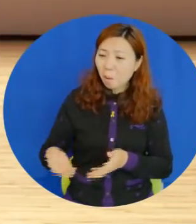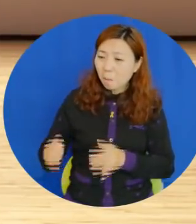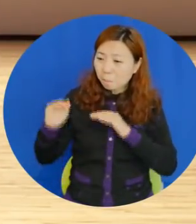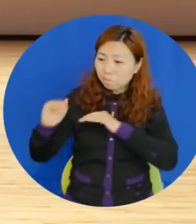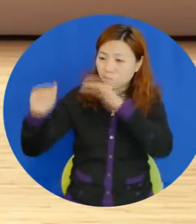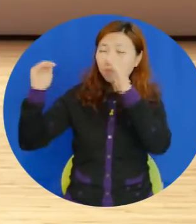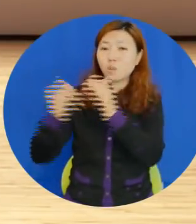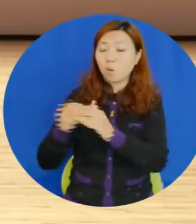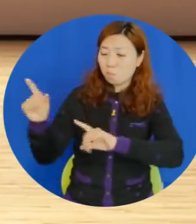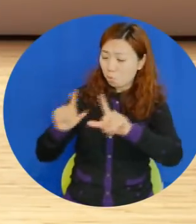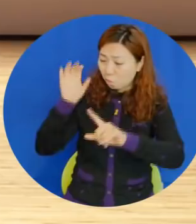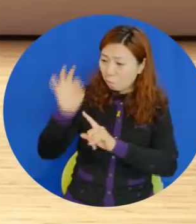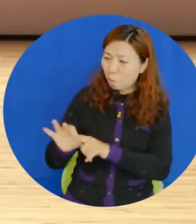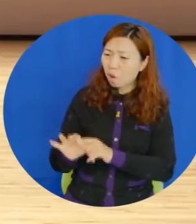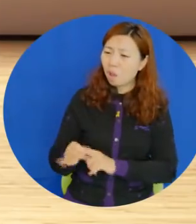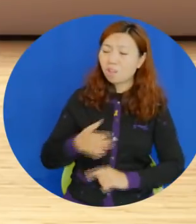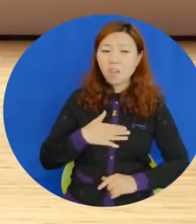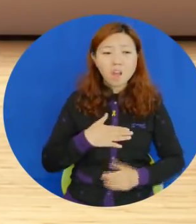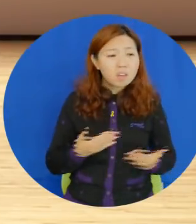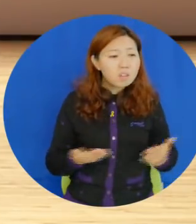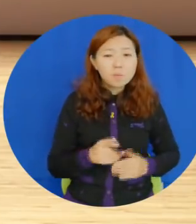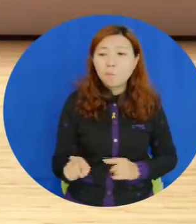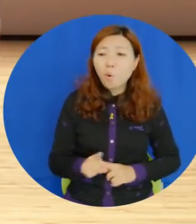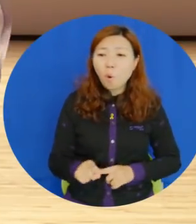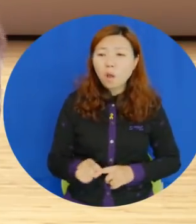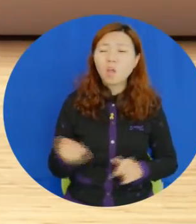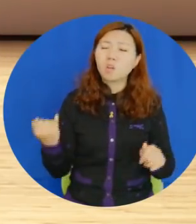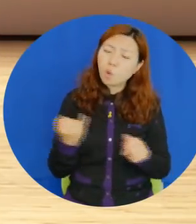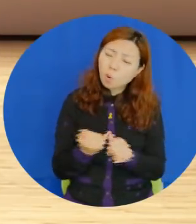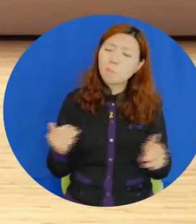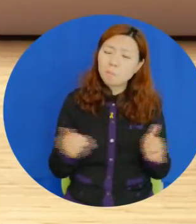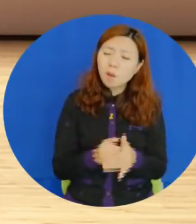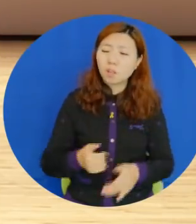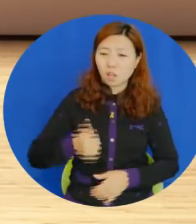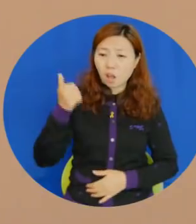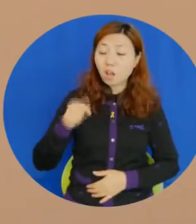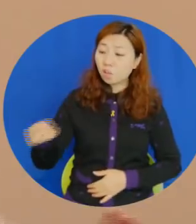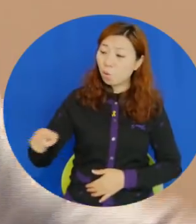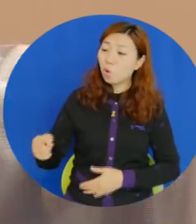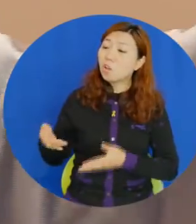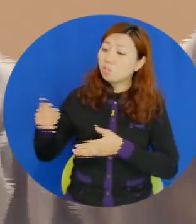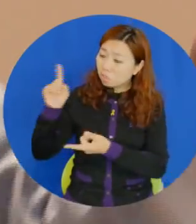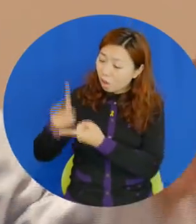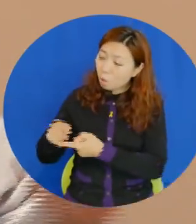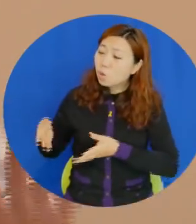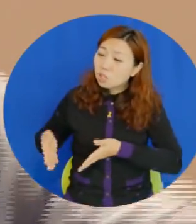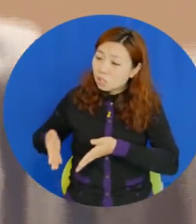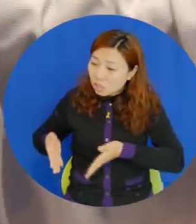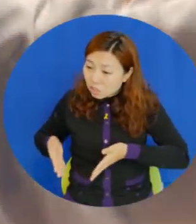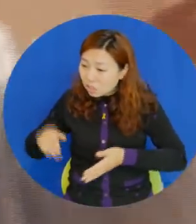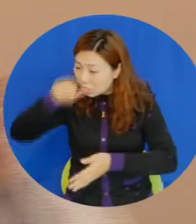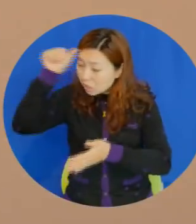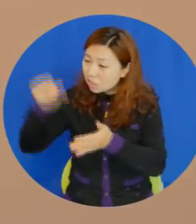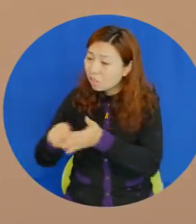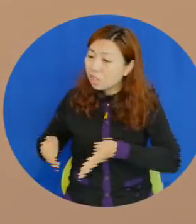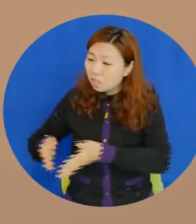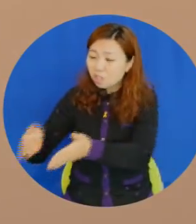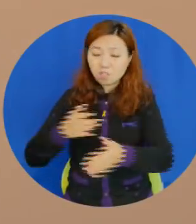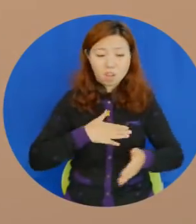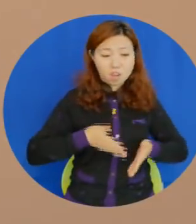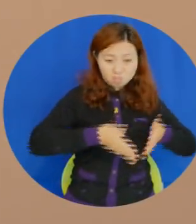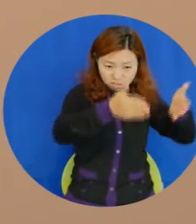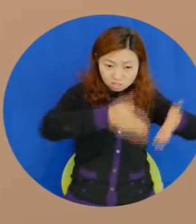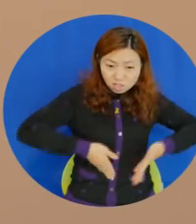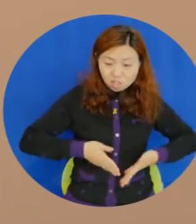이러는 거 보면 내가 뭐 했노 이제까지 이렇게 하면 가면 되지. 누구야 가든지 말든지 그건 누구 길이고 난 내